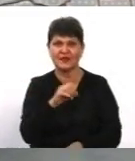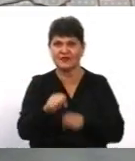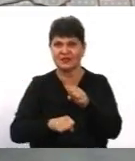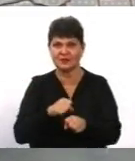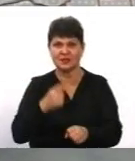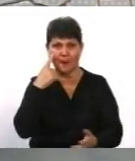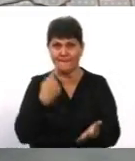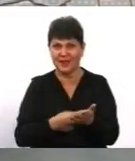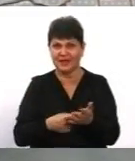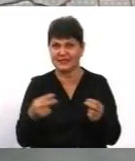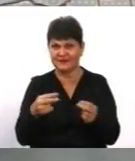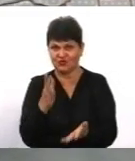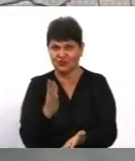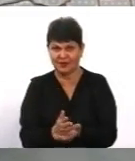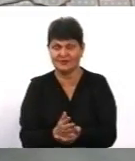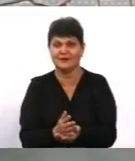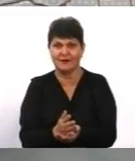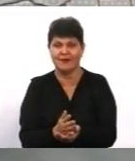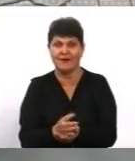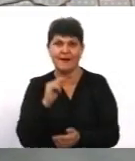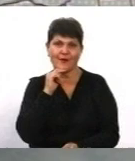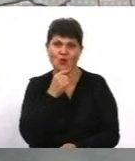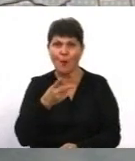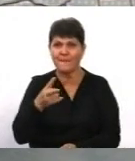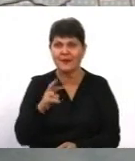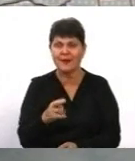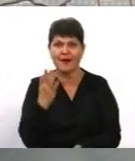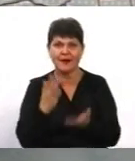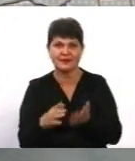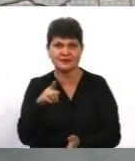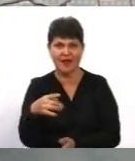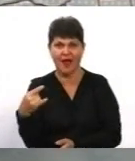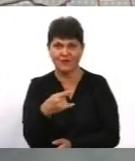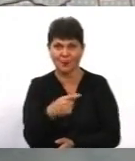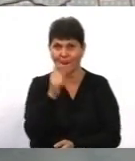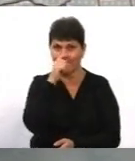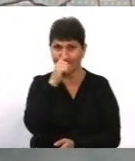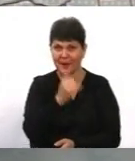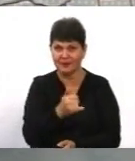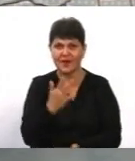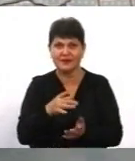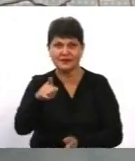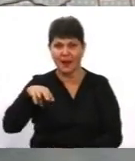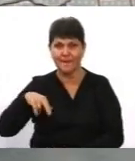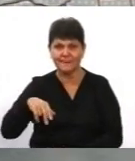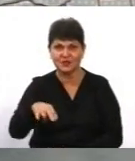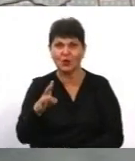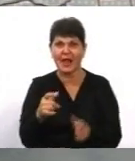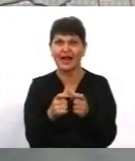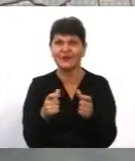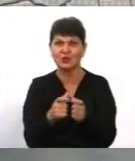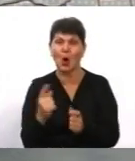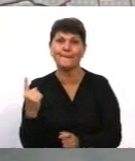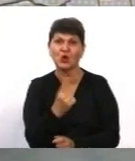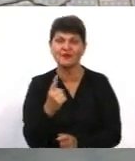якби, в цьому. Тобто, ну, економія на, якщо ти автомобіліст, на паливі, якщо ти пішохід, на квитку, на проїзд в